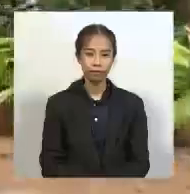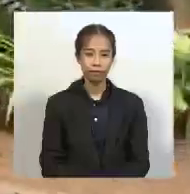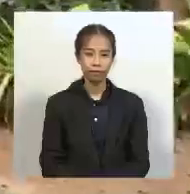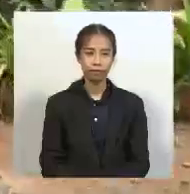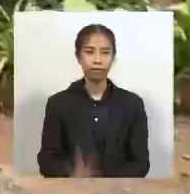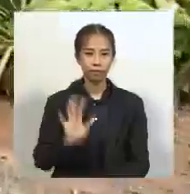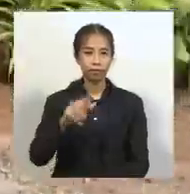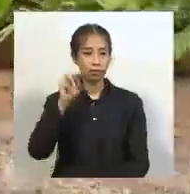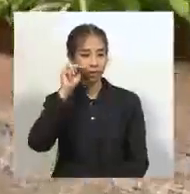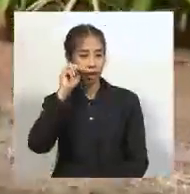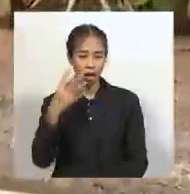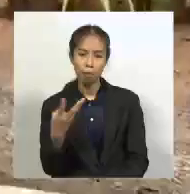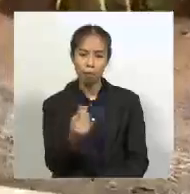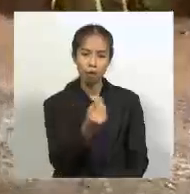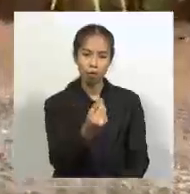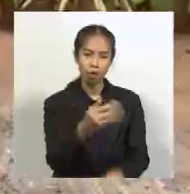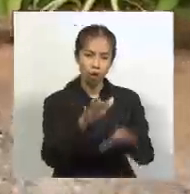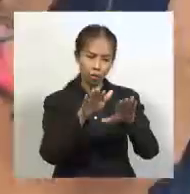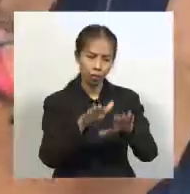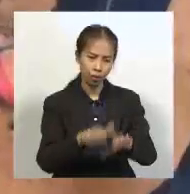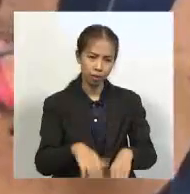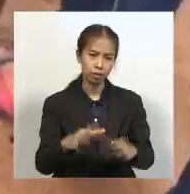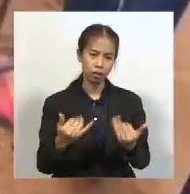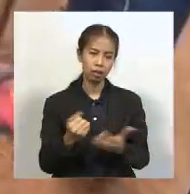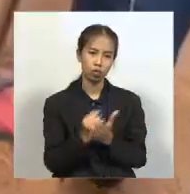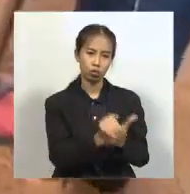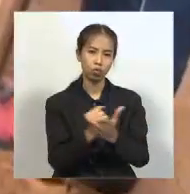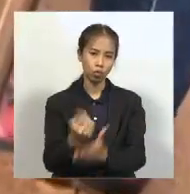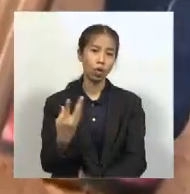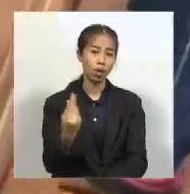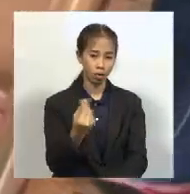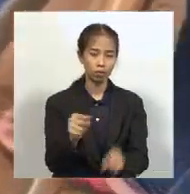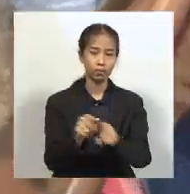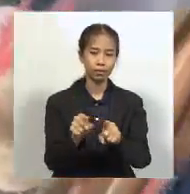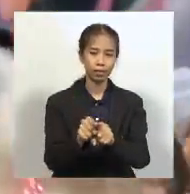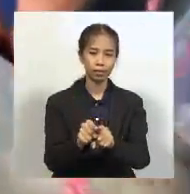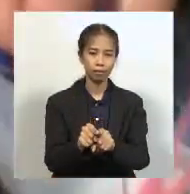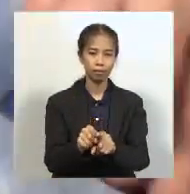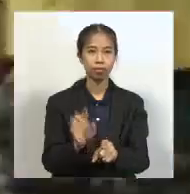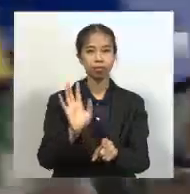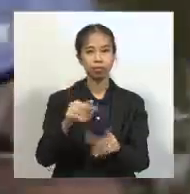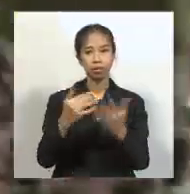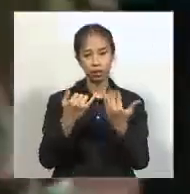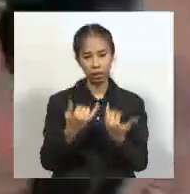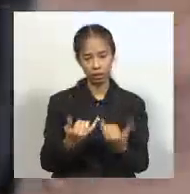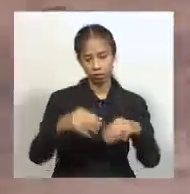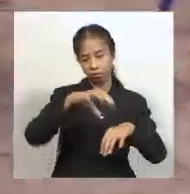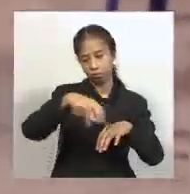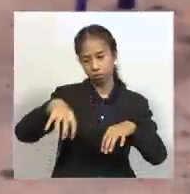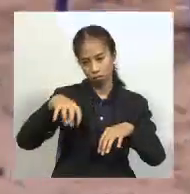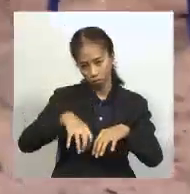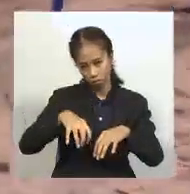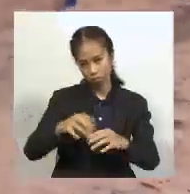มาเร็วลงไปเรื่อยๆแต่ว่าความช่วยเหลือนั้นทั่วถึงและก็รวดเร็วเช่นเดียวกันครับผู้ชมครับทางหน่วยงานต่างๆทั้งป